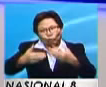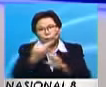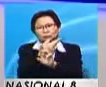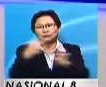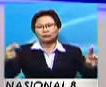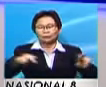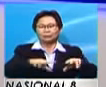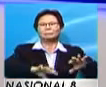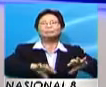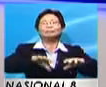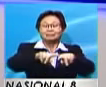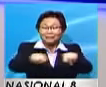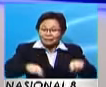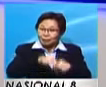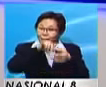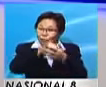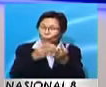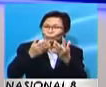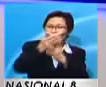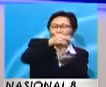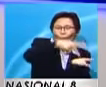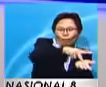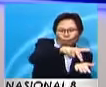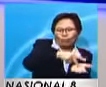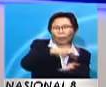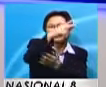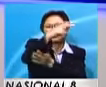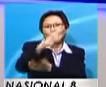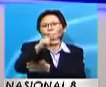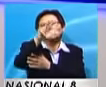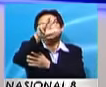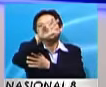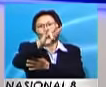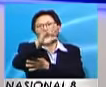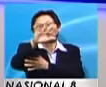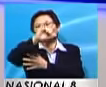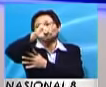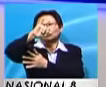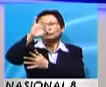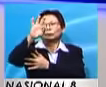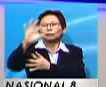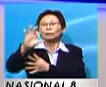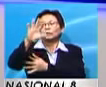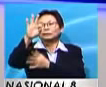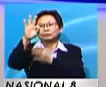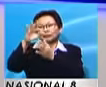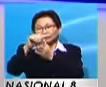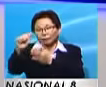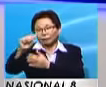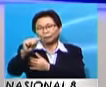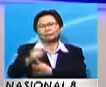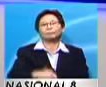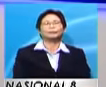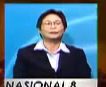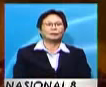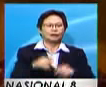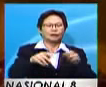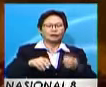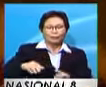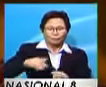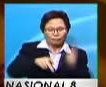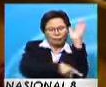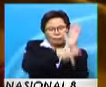sepenuhnya di kawasan palingan itu menerusi perbelanjaan 307 5909 ringket Jadi kau sampai website